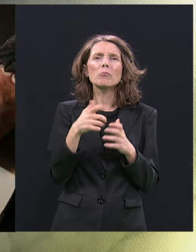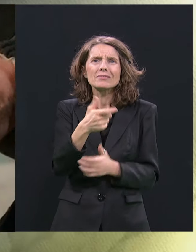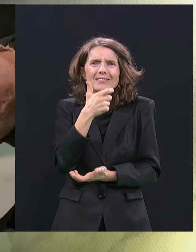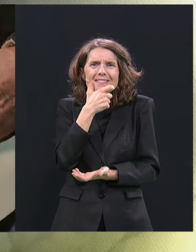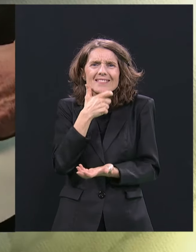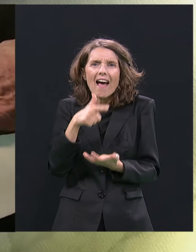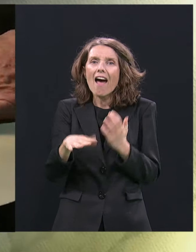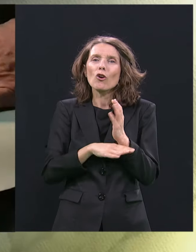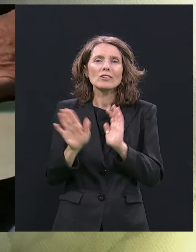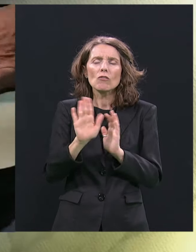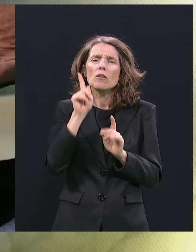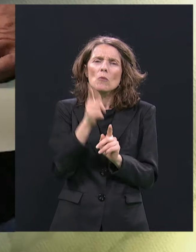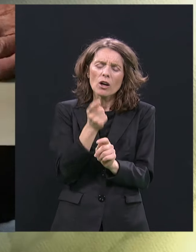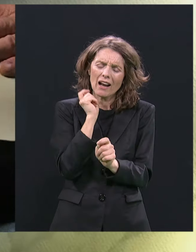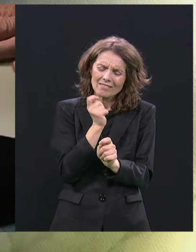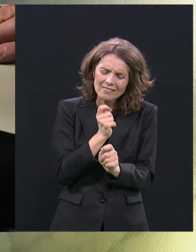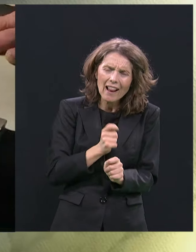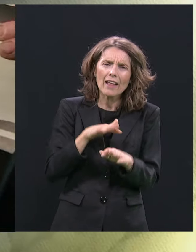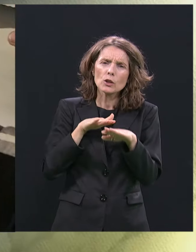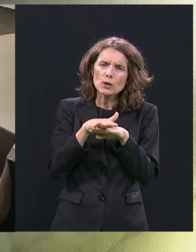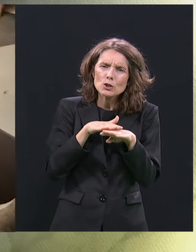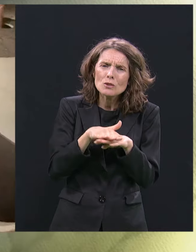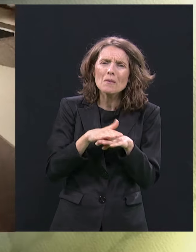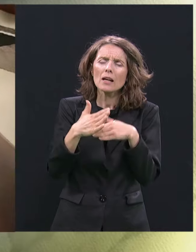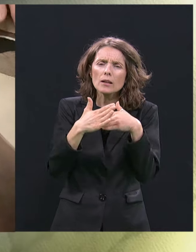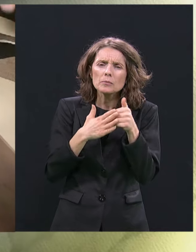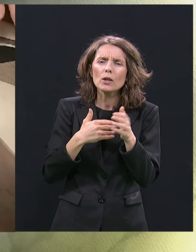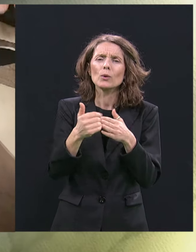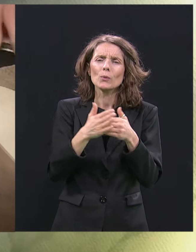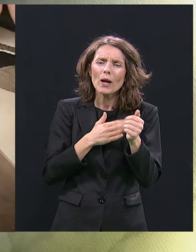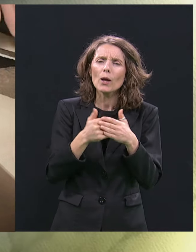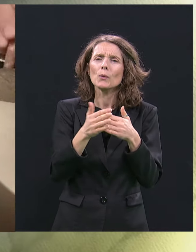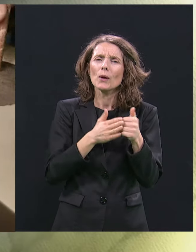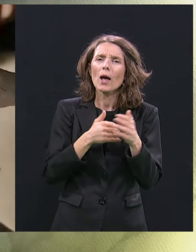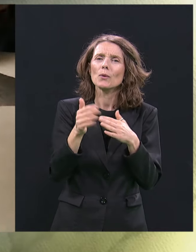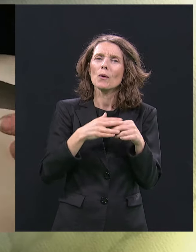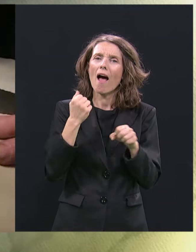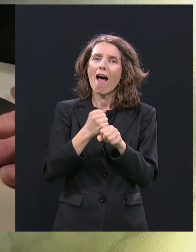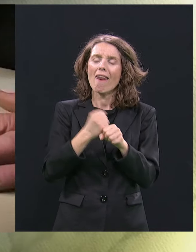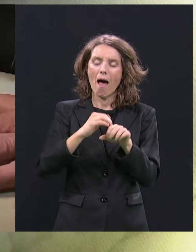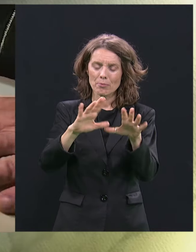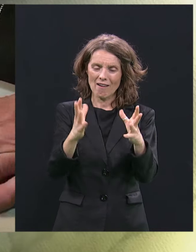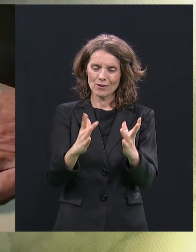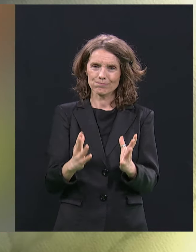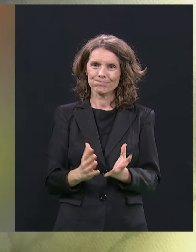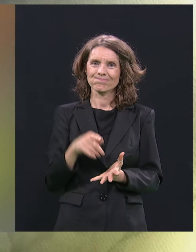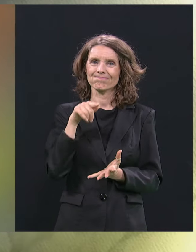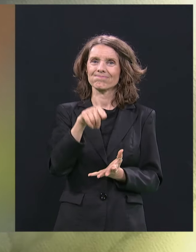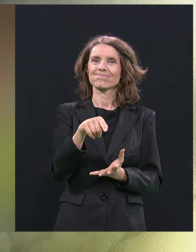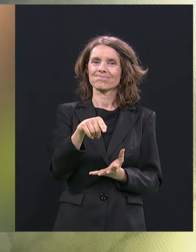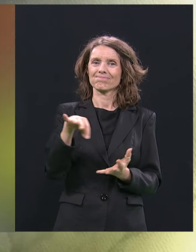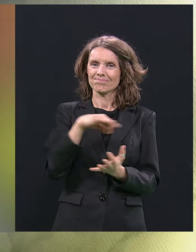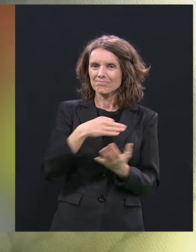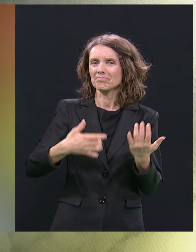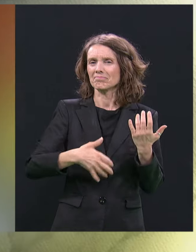drveta. Pod dletom, šmirglom, pažljivim radom majstora stvarao se oblik i boja instrumenta. Stari